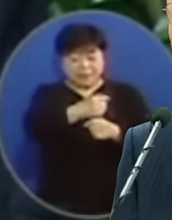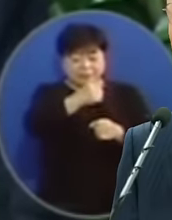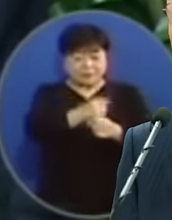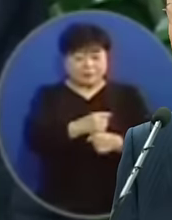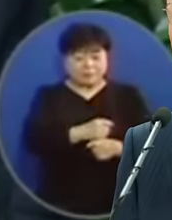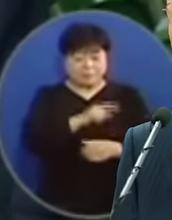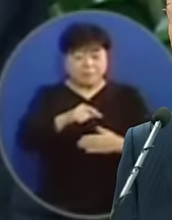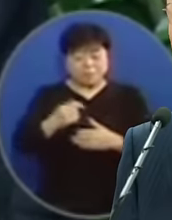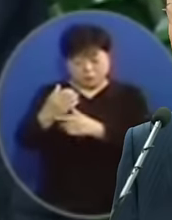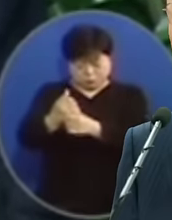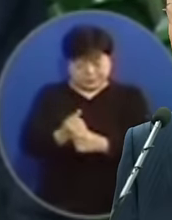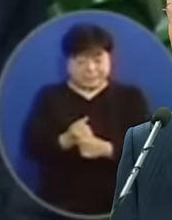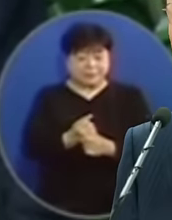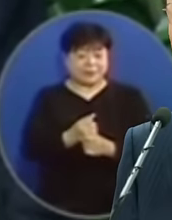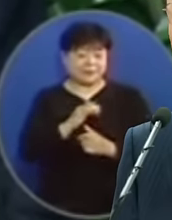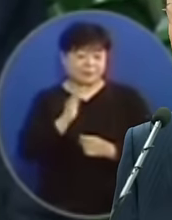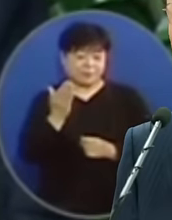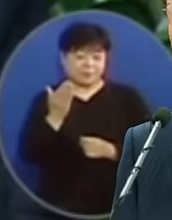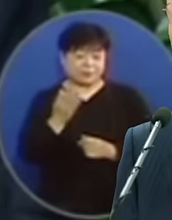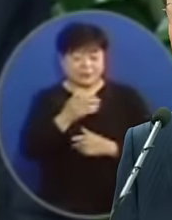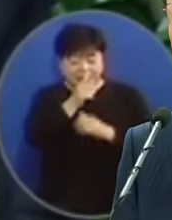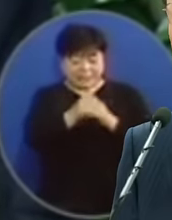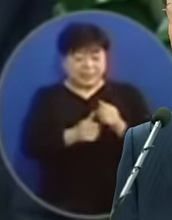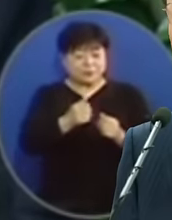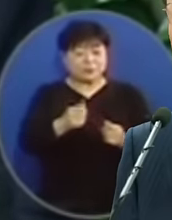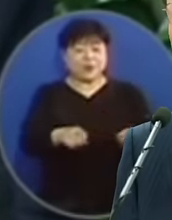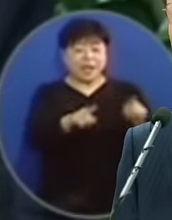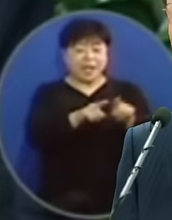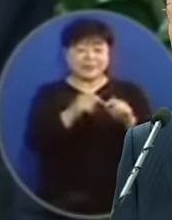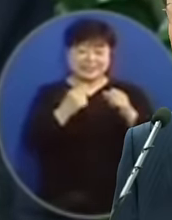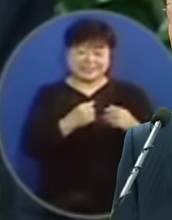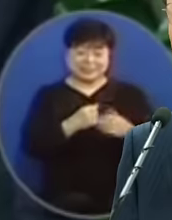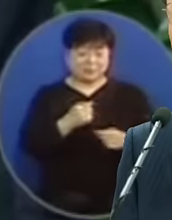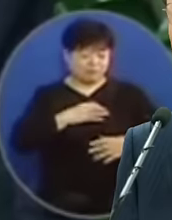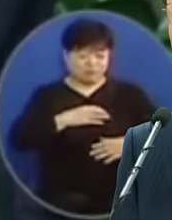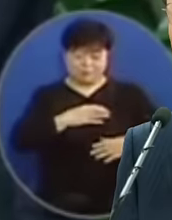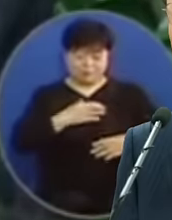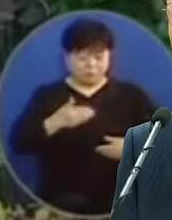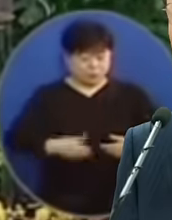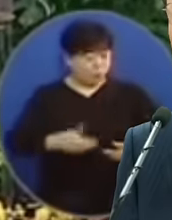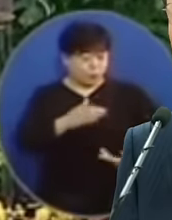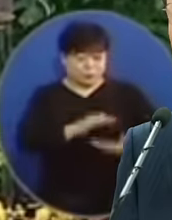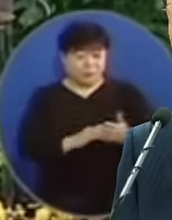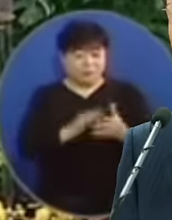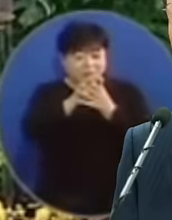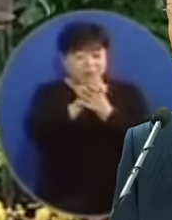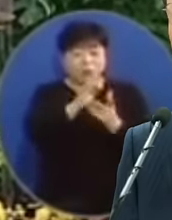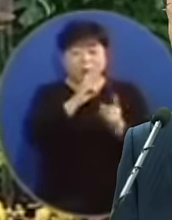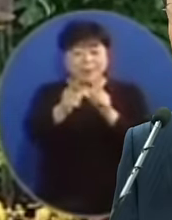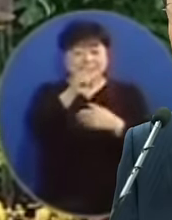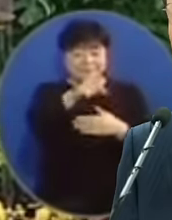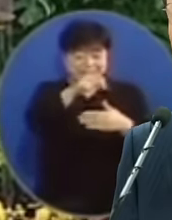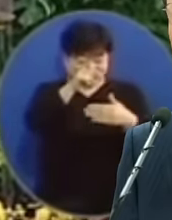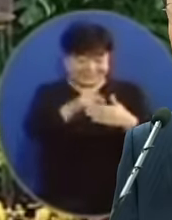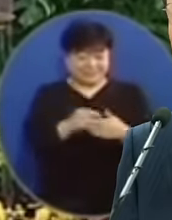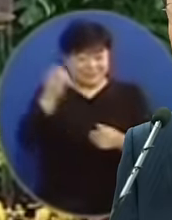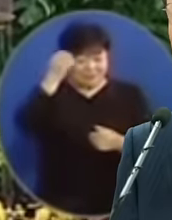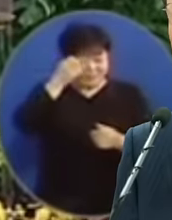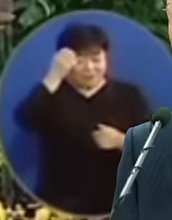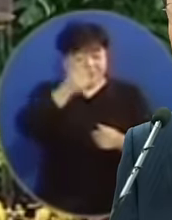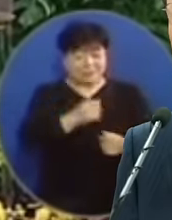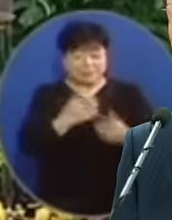마음을 붙잡아야 하는 것입니다. 그러나 우리는 하나님이 우리와 함께 계심으로 두려워할 것이 없습니다. 기도와 말씀 안에서